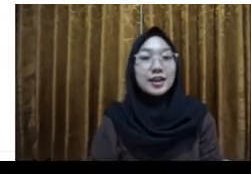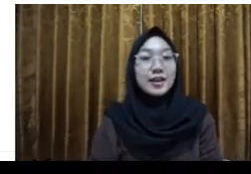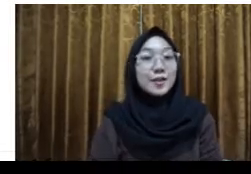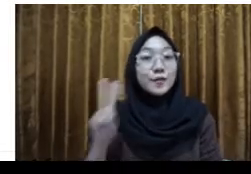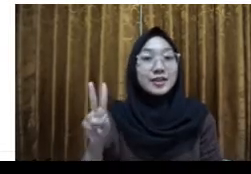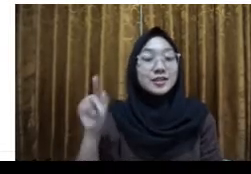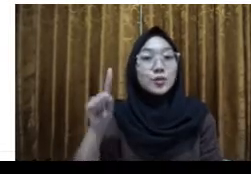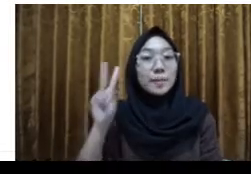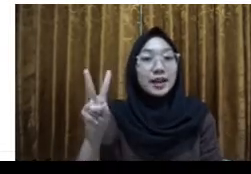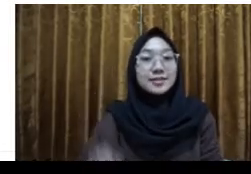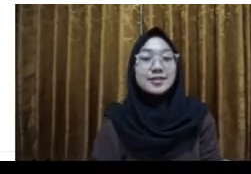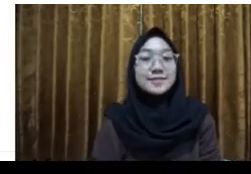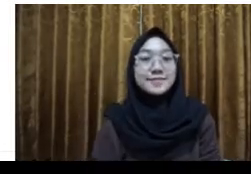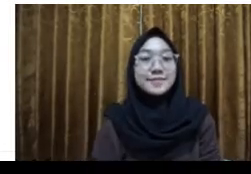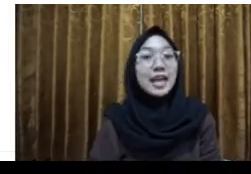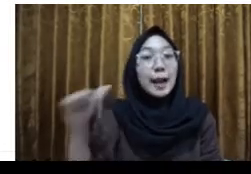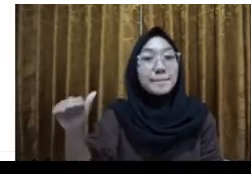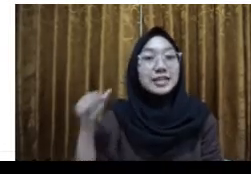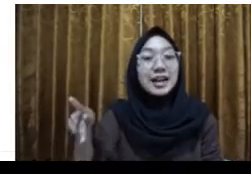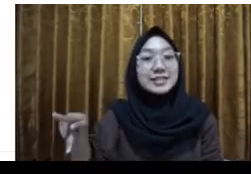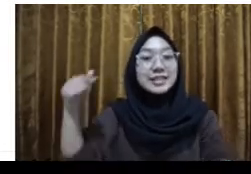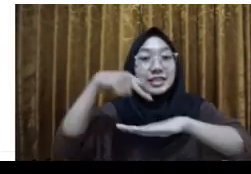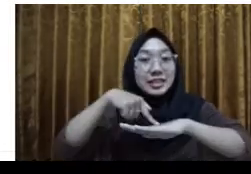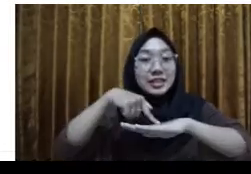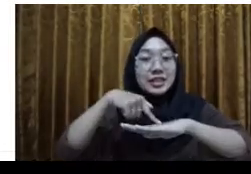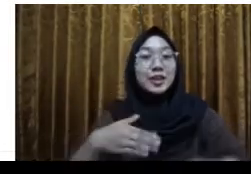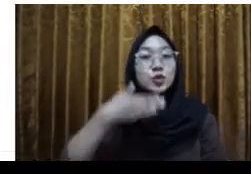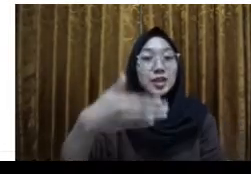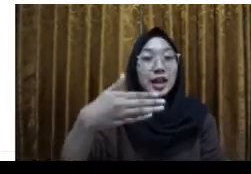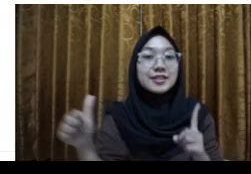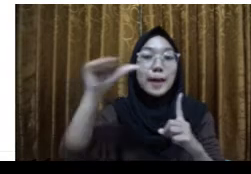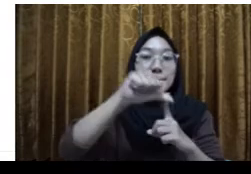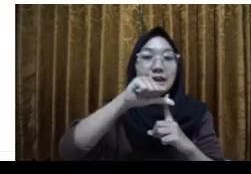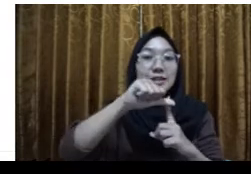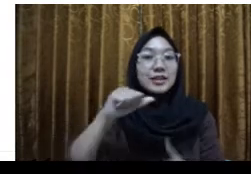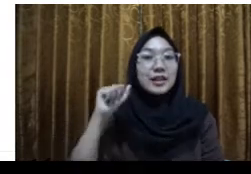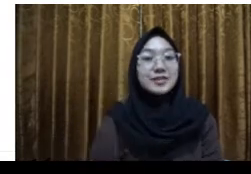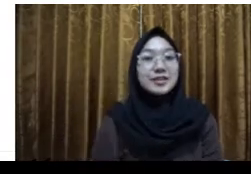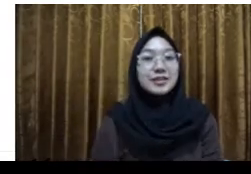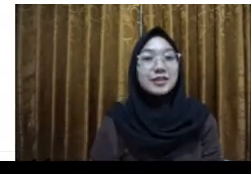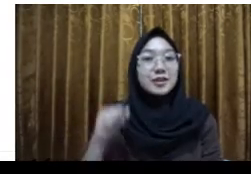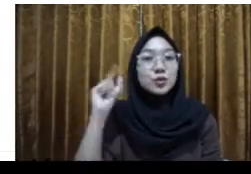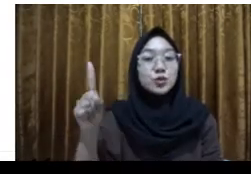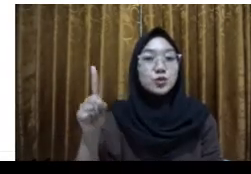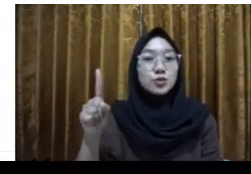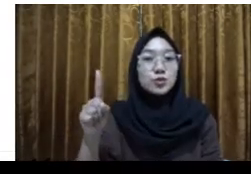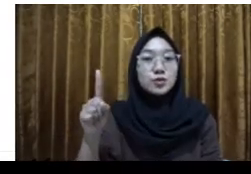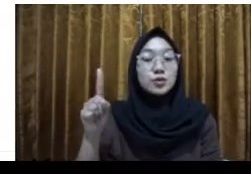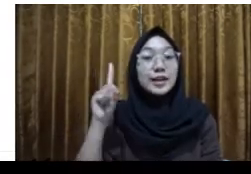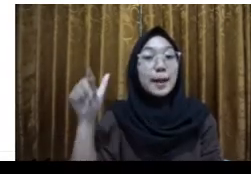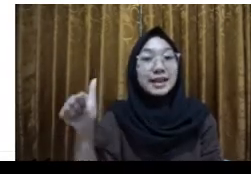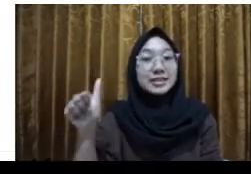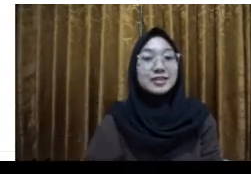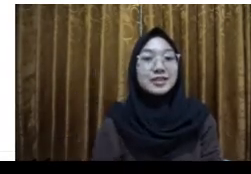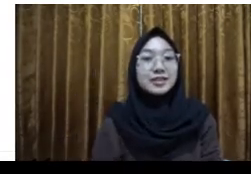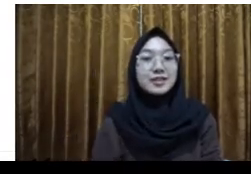saat ini adalah versi yang 12. Sebenarnya versi Abi Find Reader sendiri sudah sampai versi 16, kalau nggak salah 17